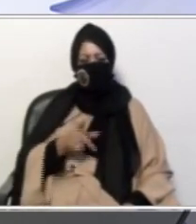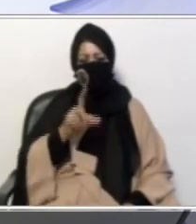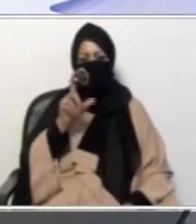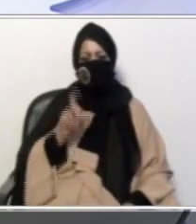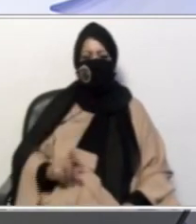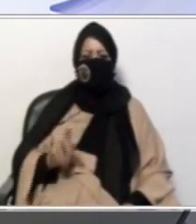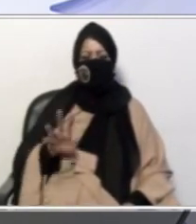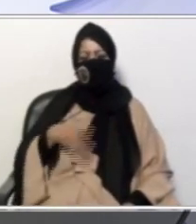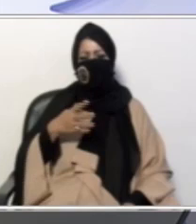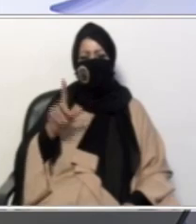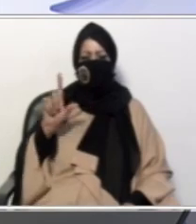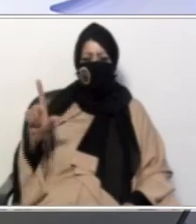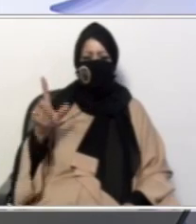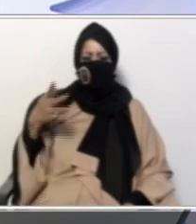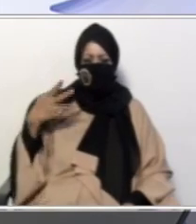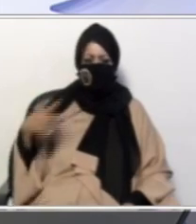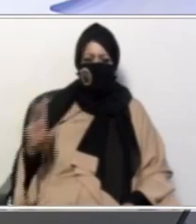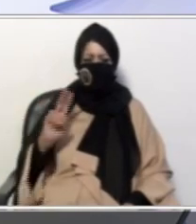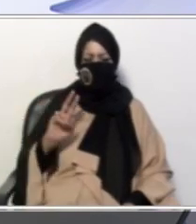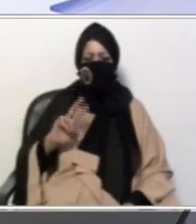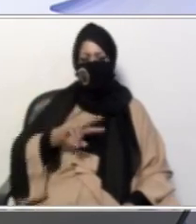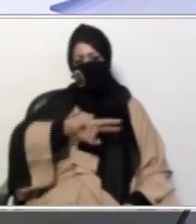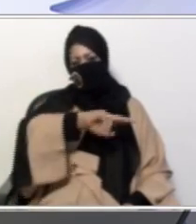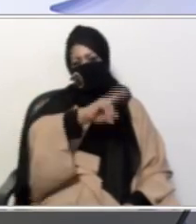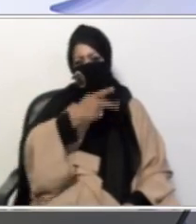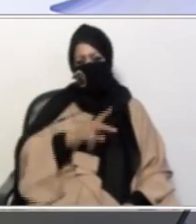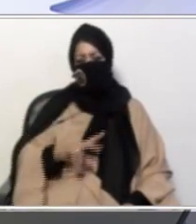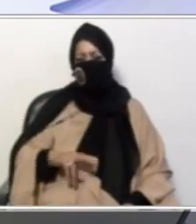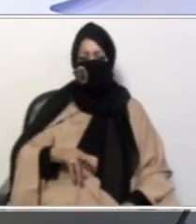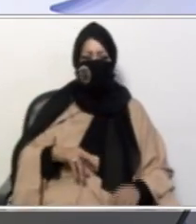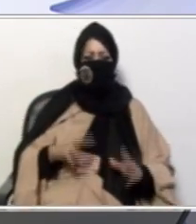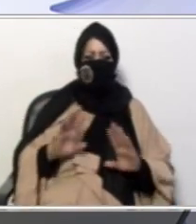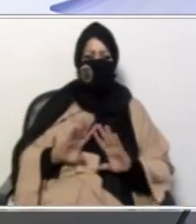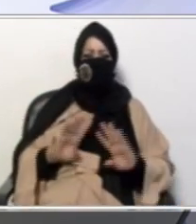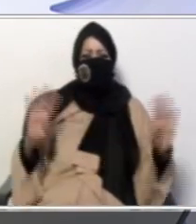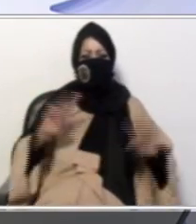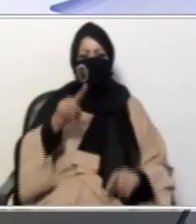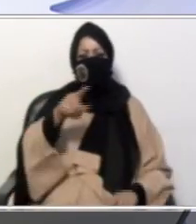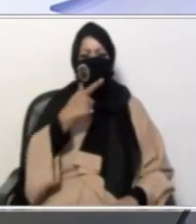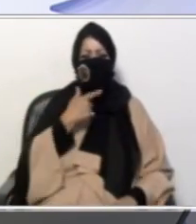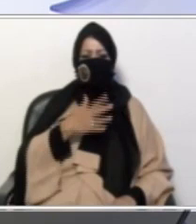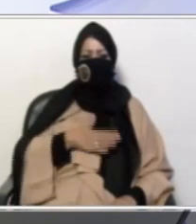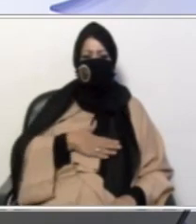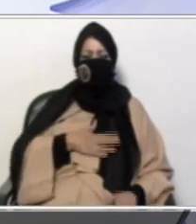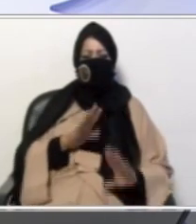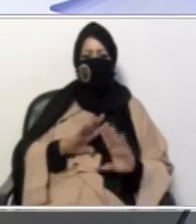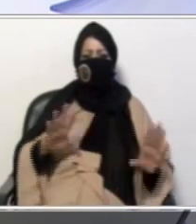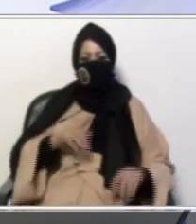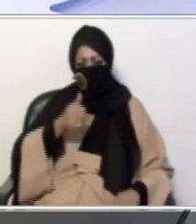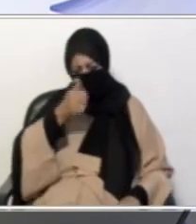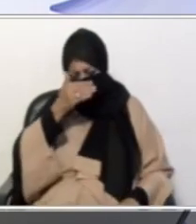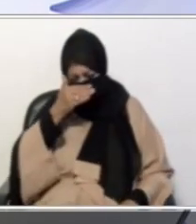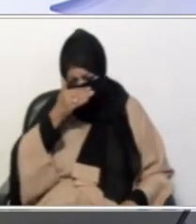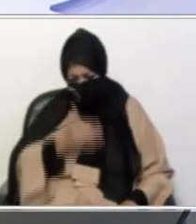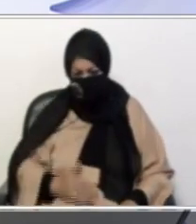لكي يحضرني الخشوع في الصلاه اما لو كان نصلي وراء امام تفكيري فيه اكثر من تفكيري في